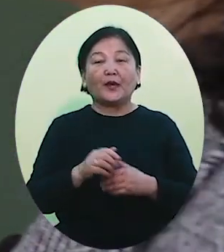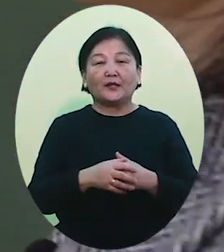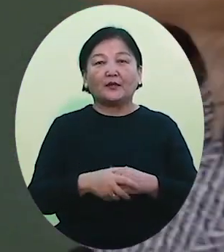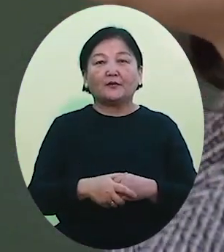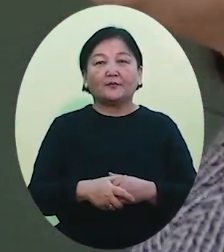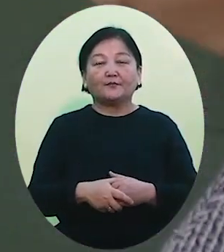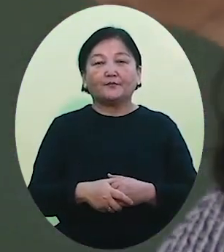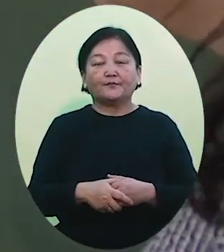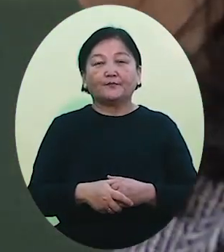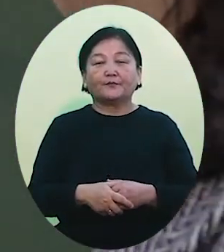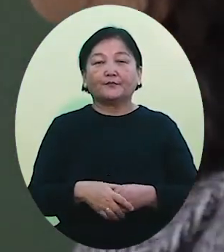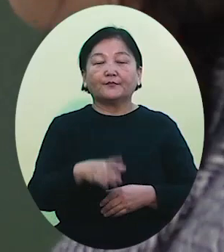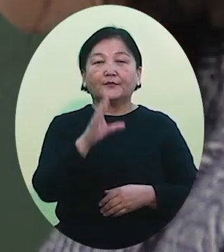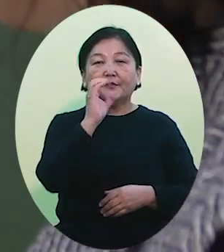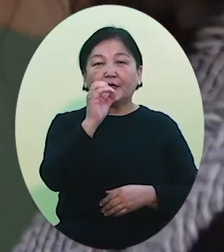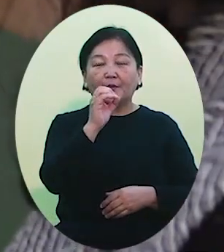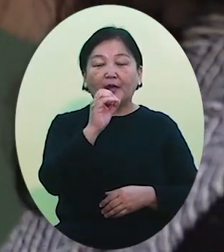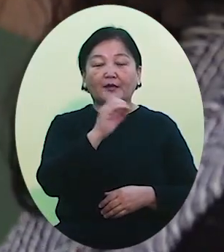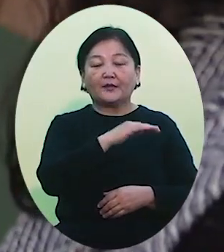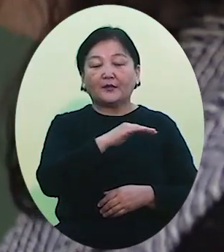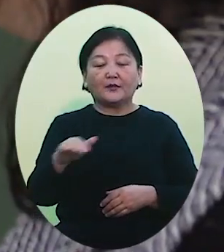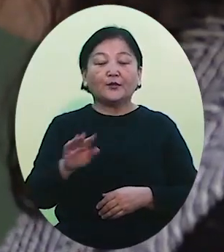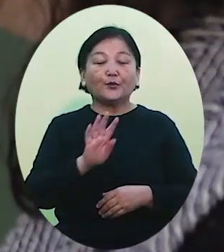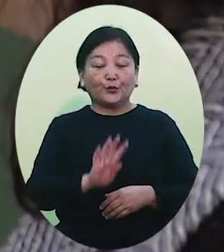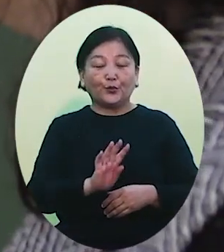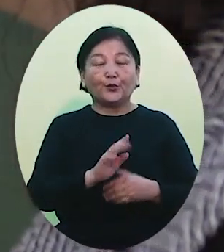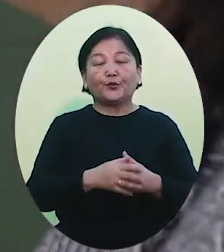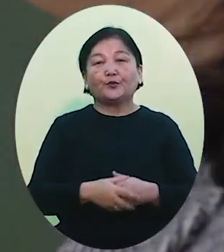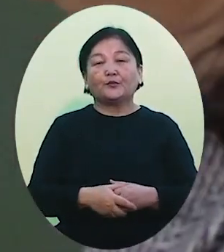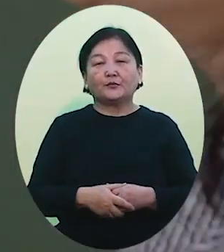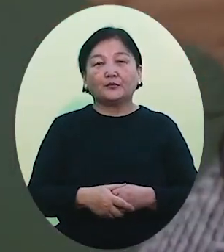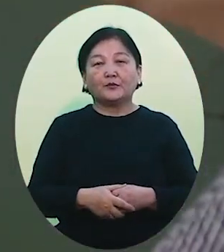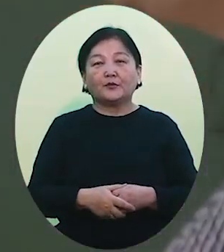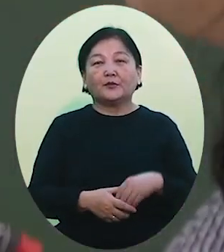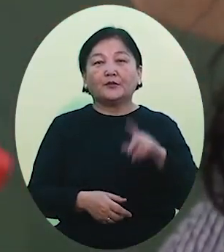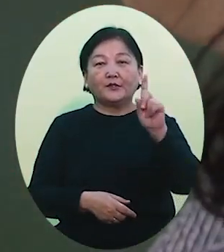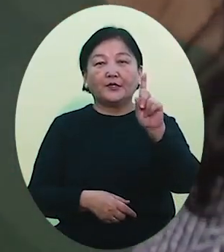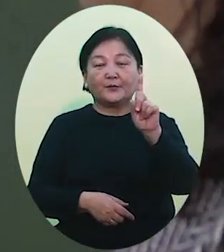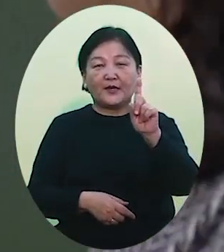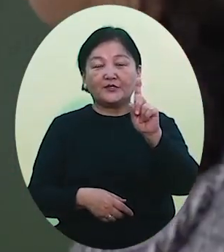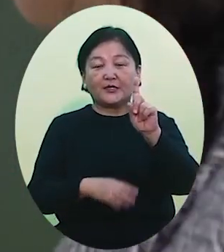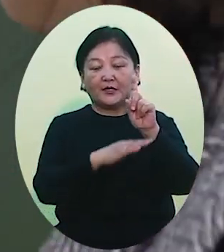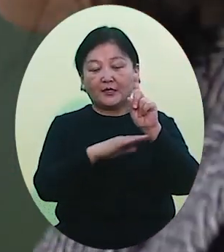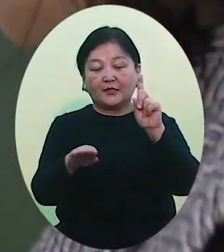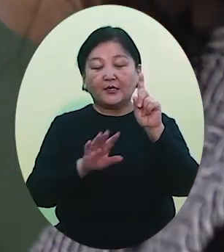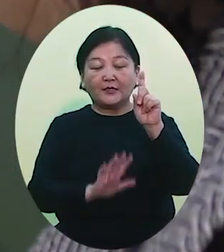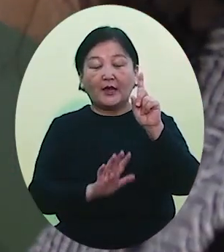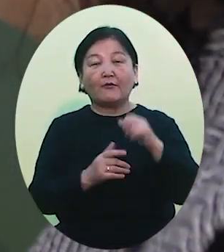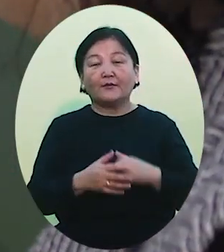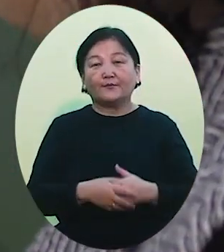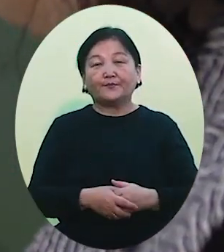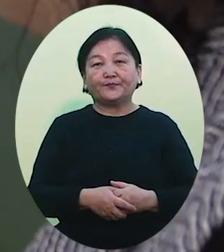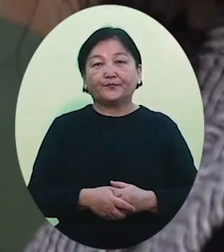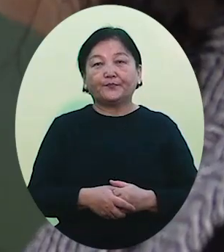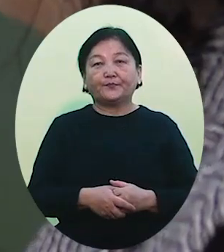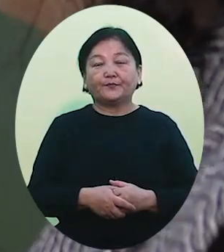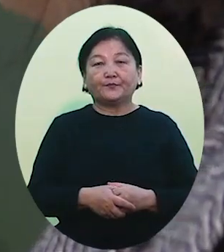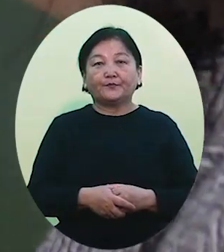Хасхныг байхад 3. За тэг байхад 4. За 1 байхад 5.